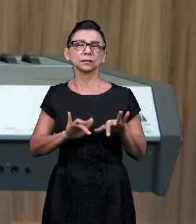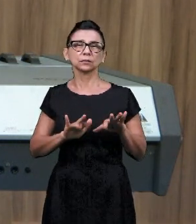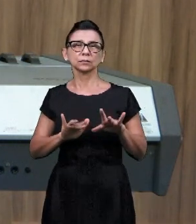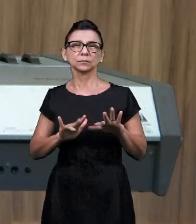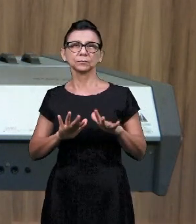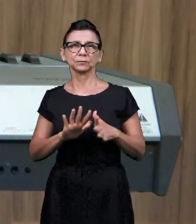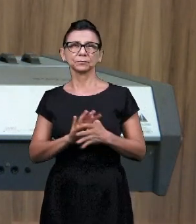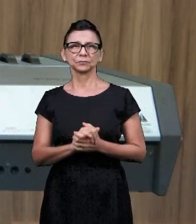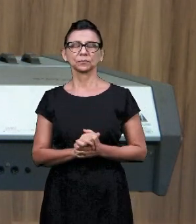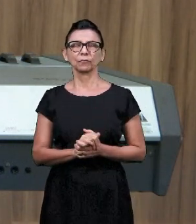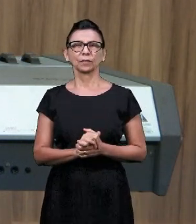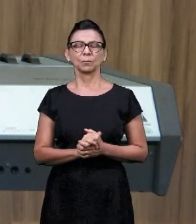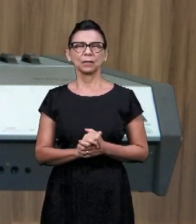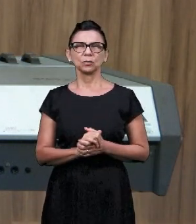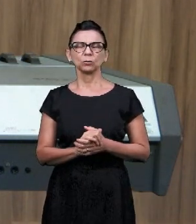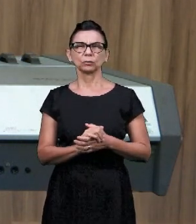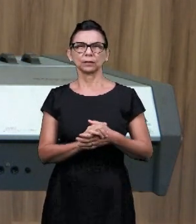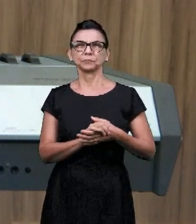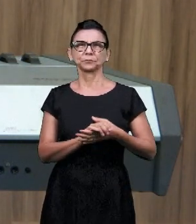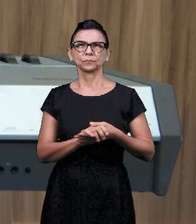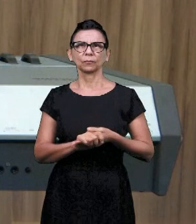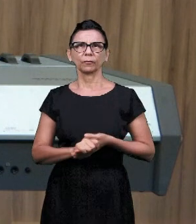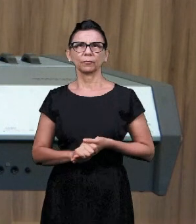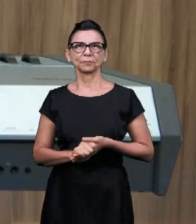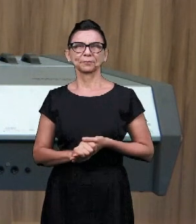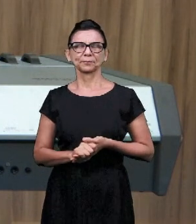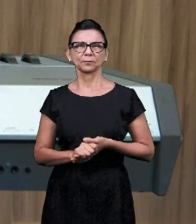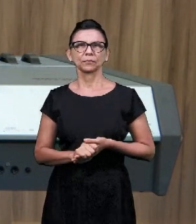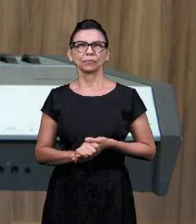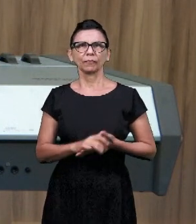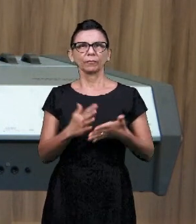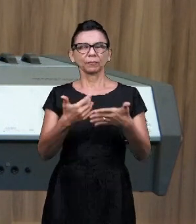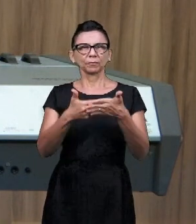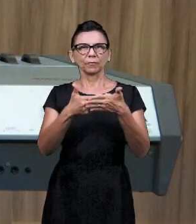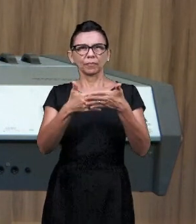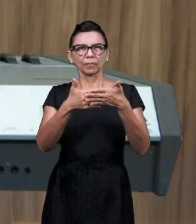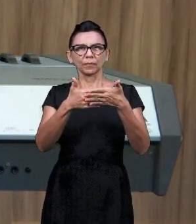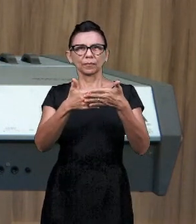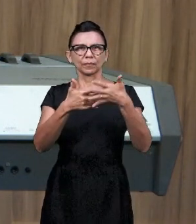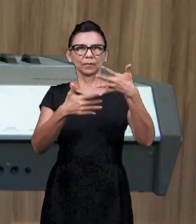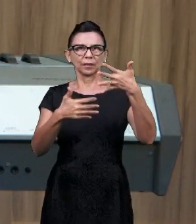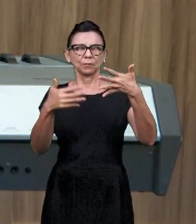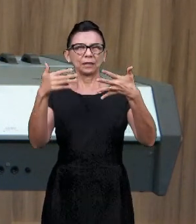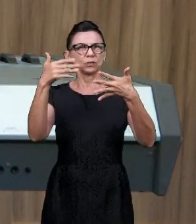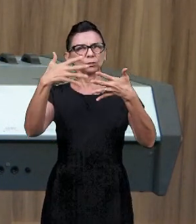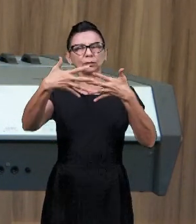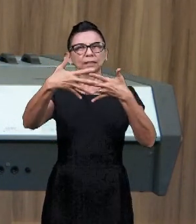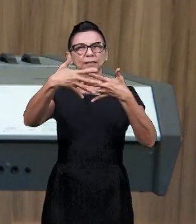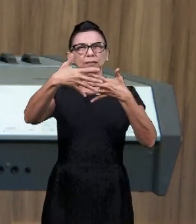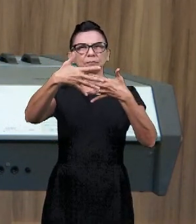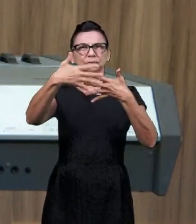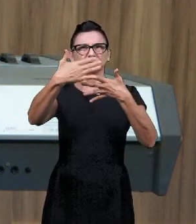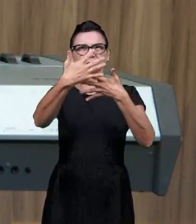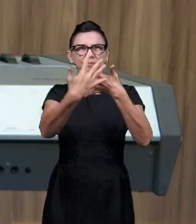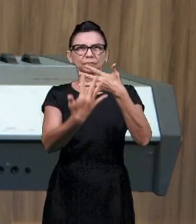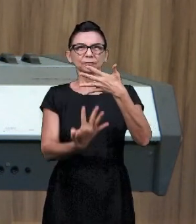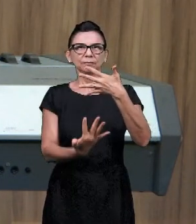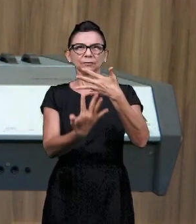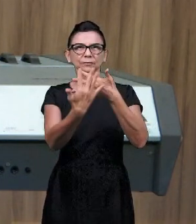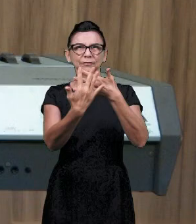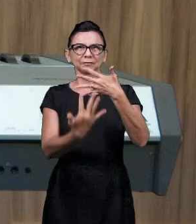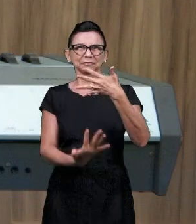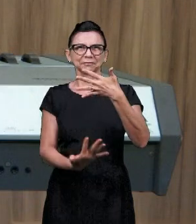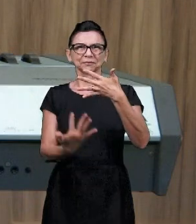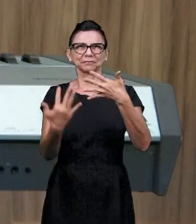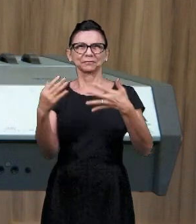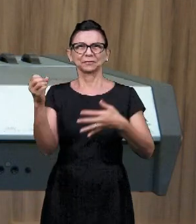avec juste un pentagramme dans la clé de sol. Aujourd'hui, on va continuer avec une nouveauté.